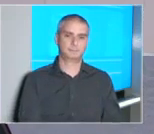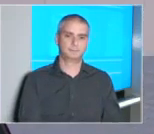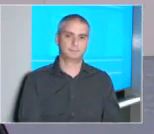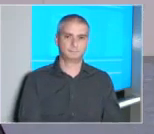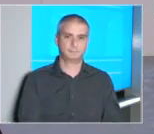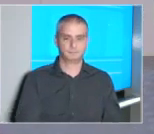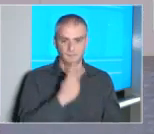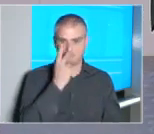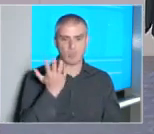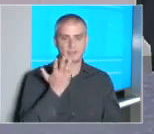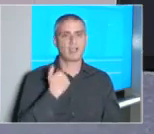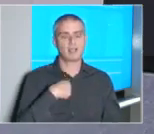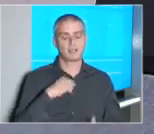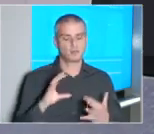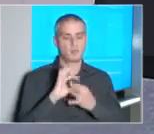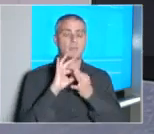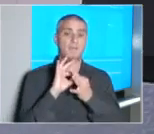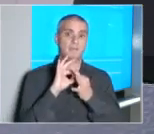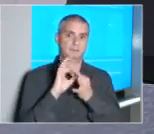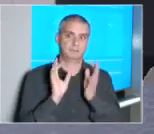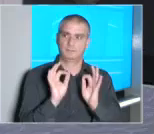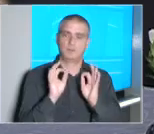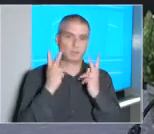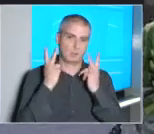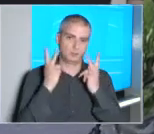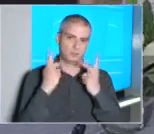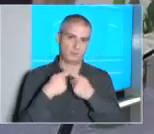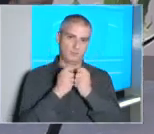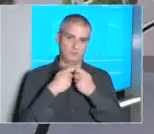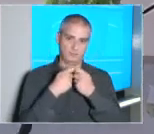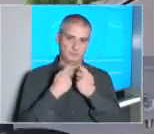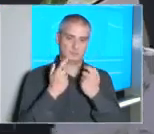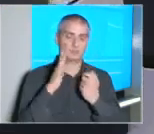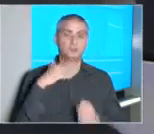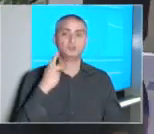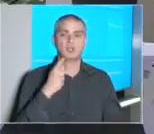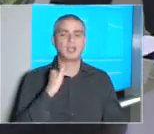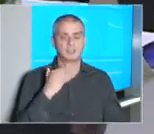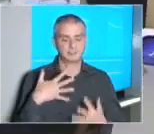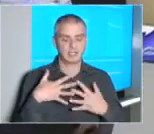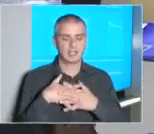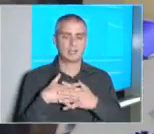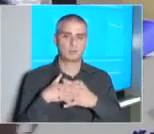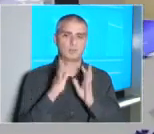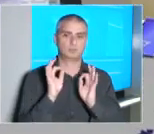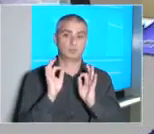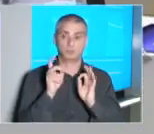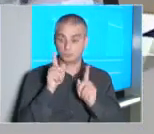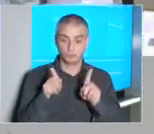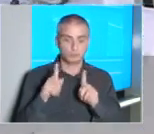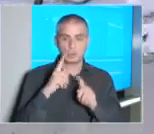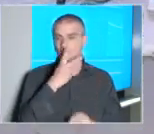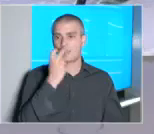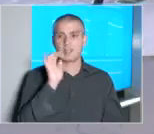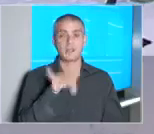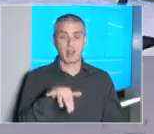בהיטב ולראות איך אנחנו מחברים חיבורים. מה שבאמת חשוב לנו זה שיהיה איזשהו ייחוד מסוים כדי שאותם כל